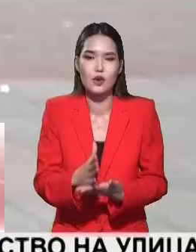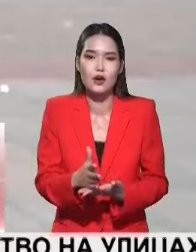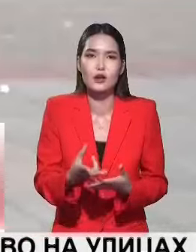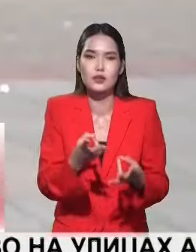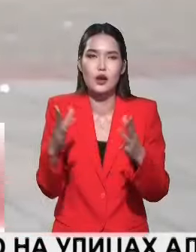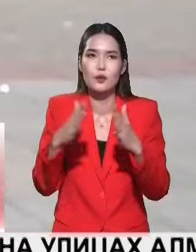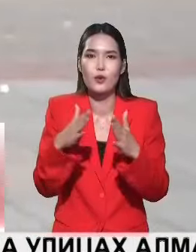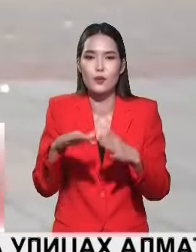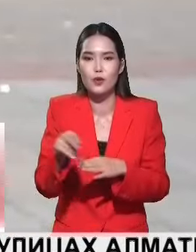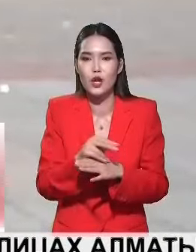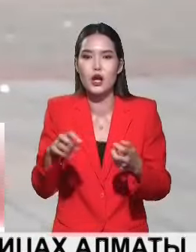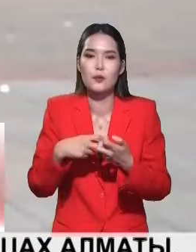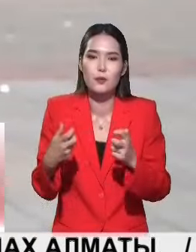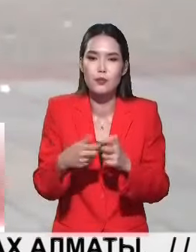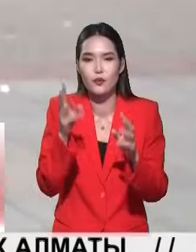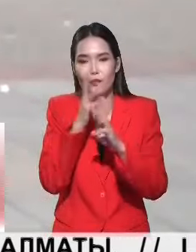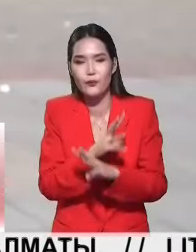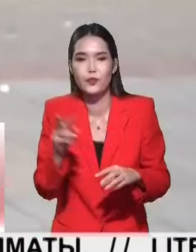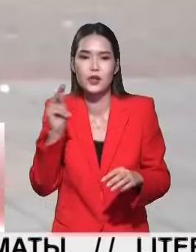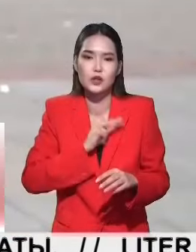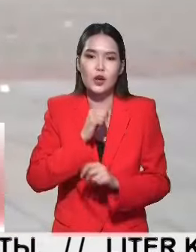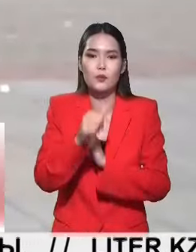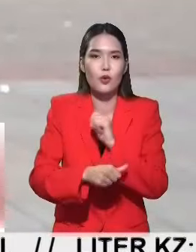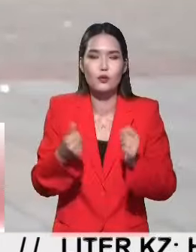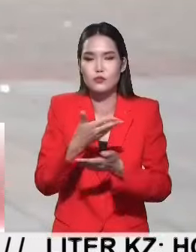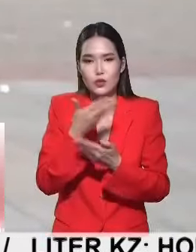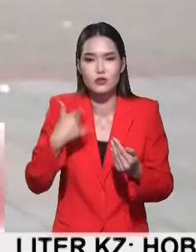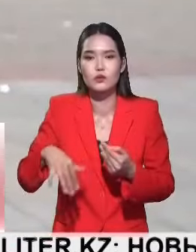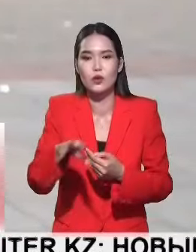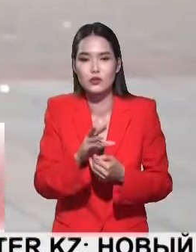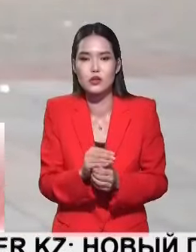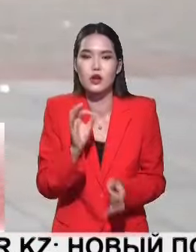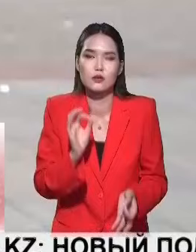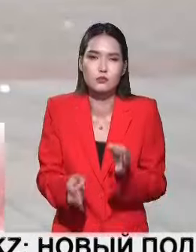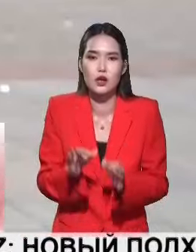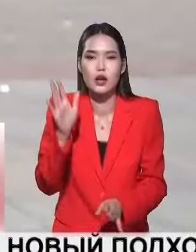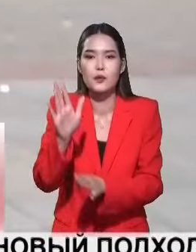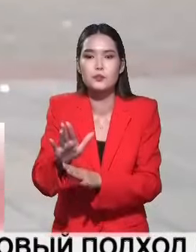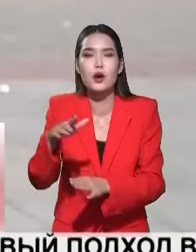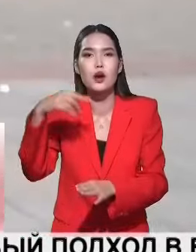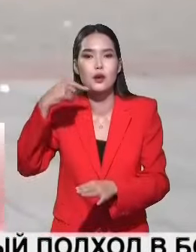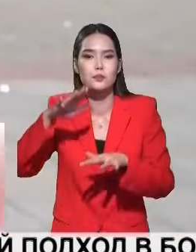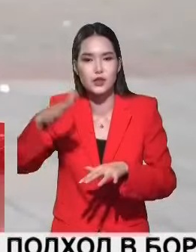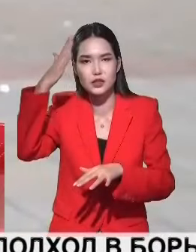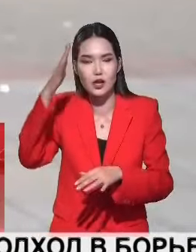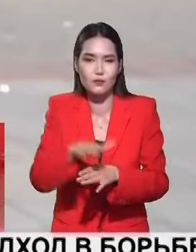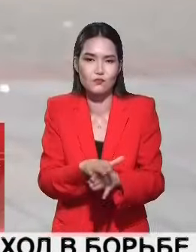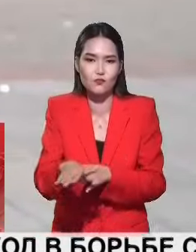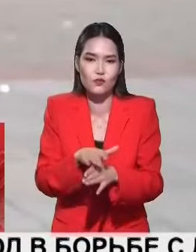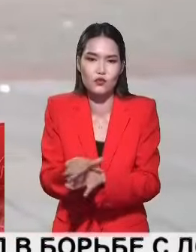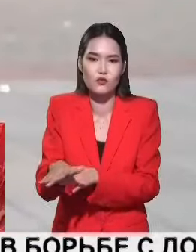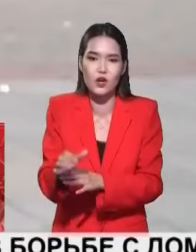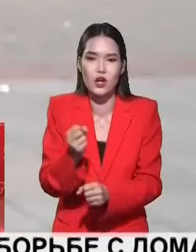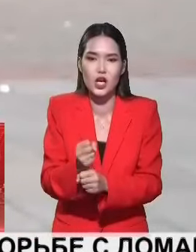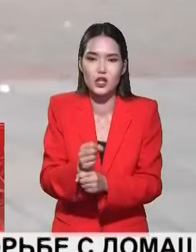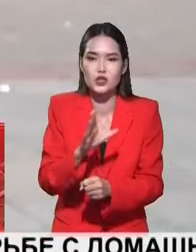домов. Проблем с финансированием, рабочими и материалами нет. А в Уилском районе я дал ряд поручений местному акимату. На прошлой неделе я был на приеме у